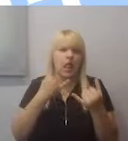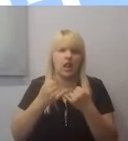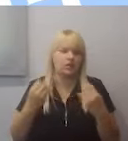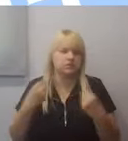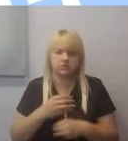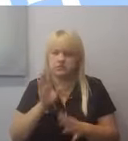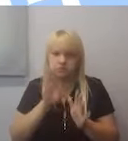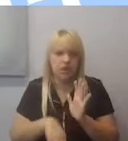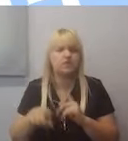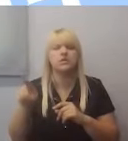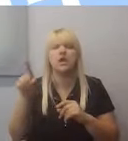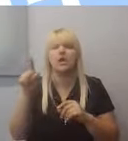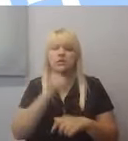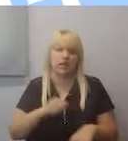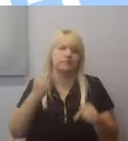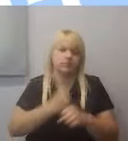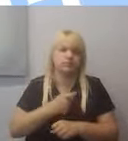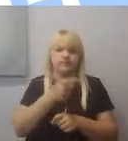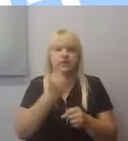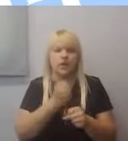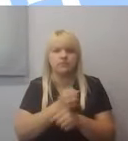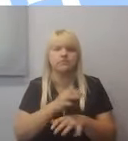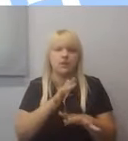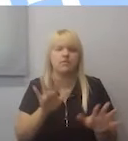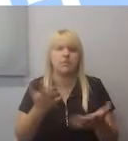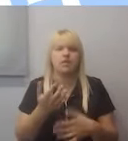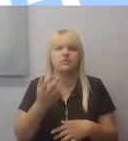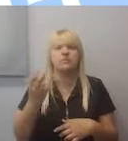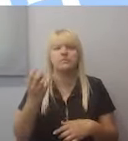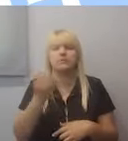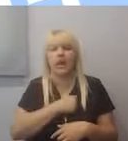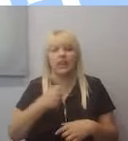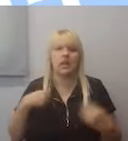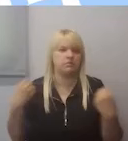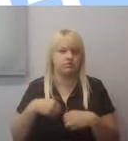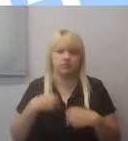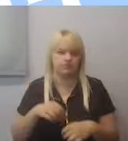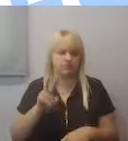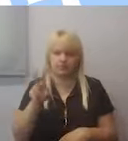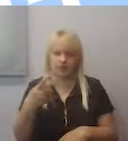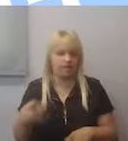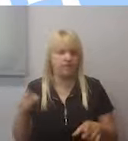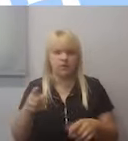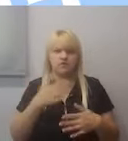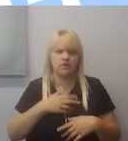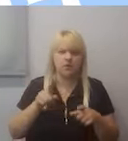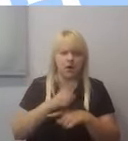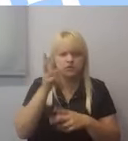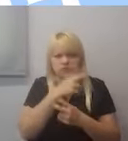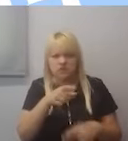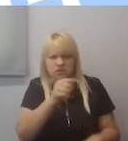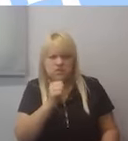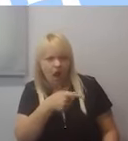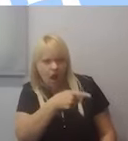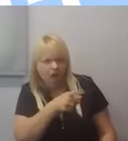bet bet paramilitārās stabili nevajag staigāt jo arī savējie nesapratīs kas tu tāds esi tu esi zaļais cilvēciņš vai nē tātad